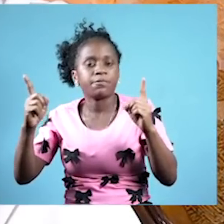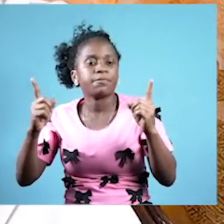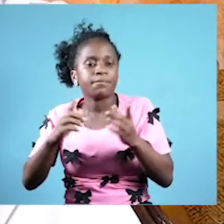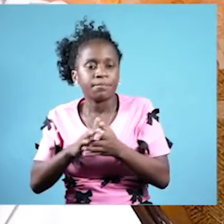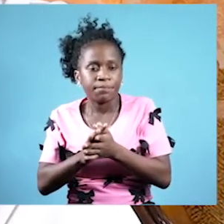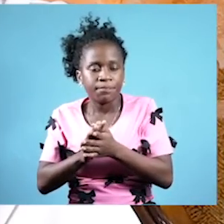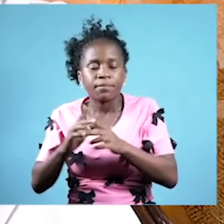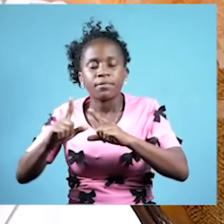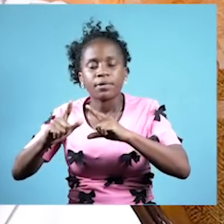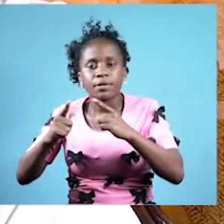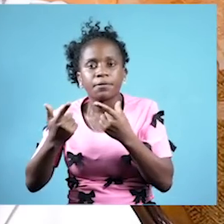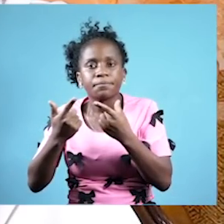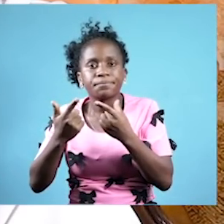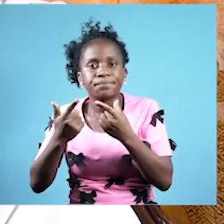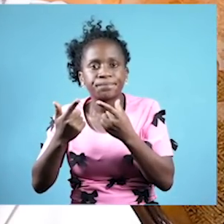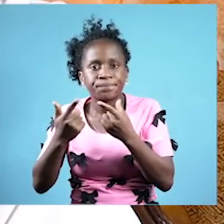Lakini